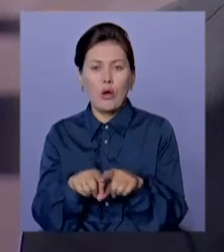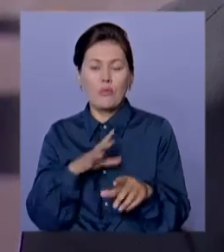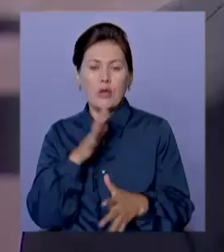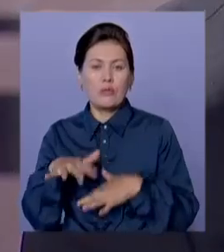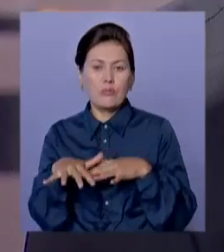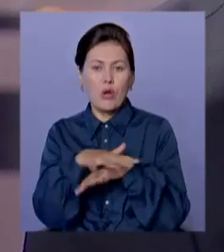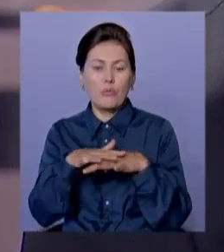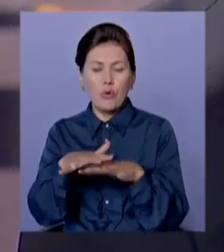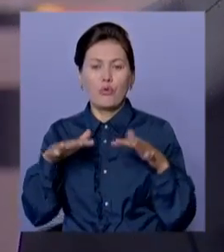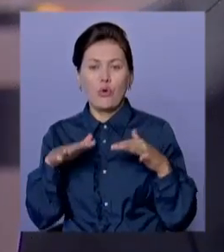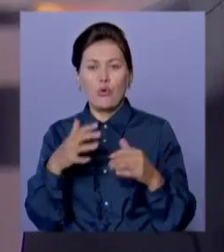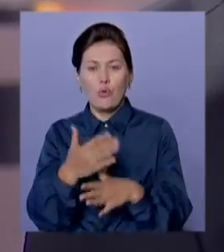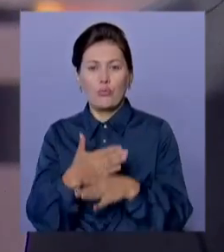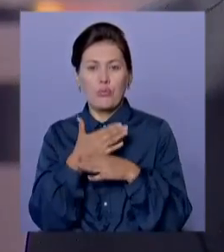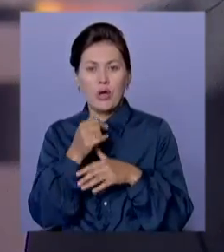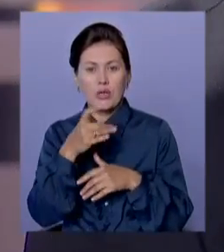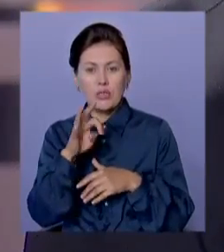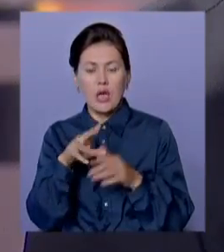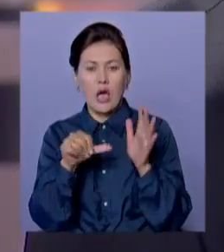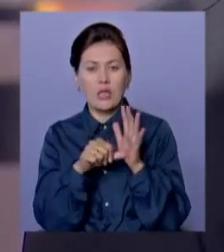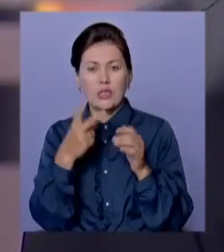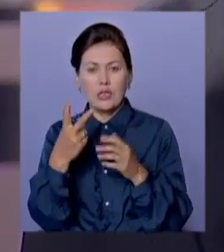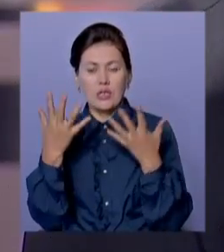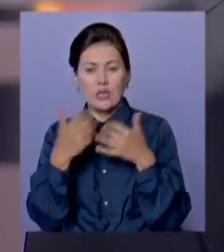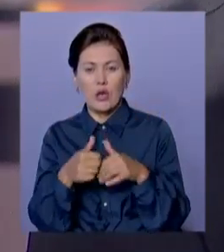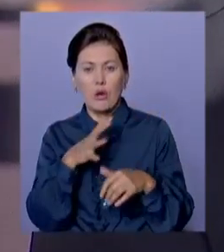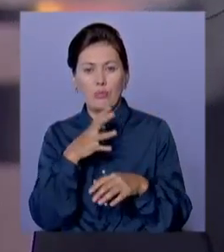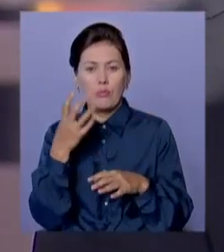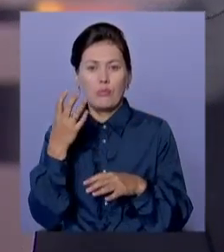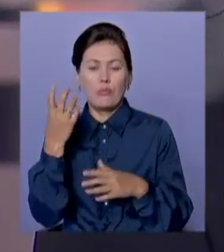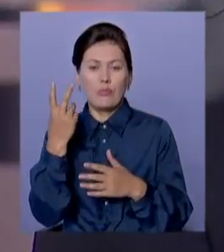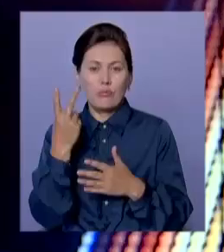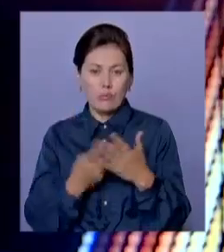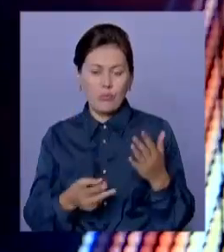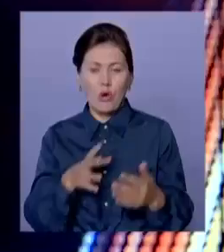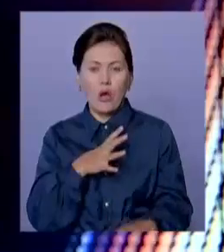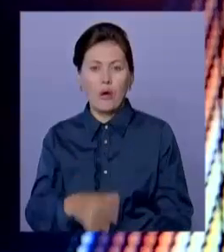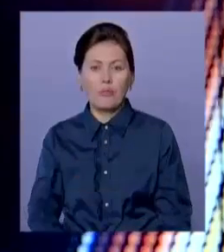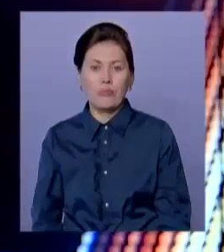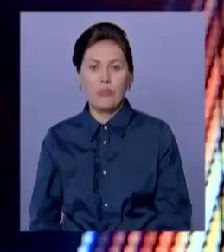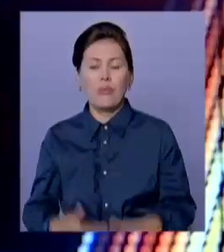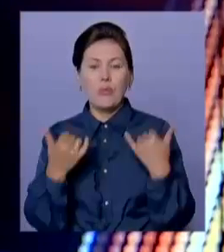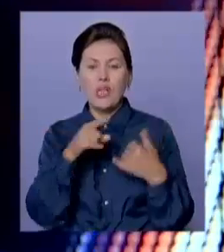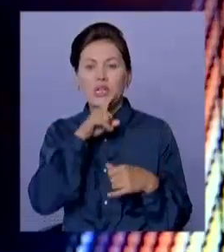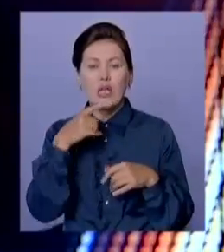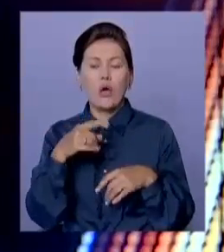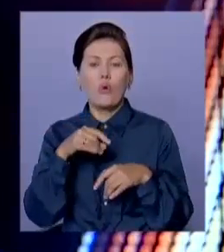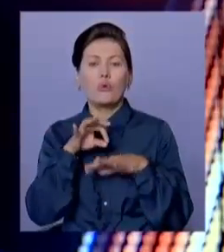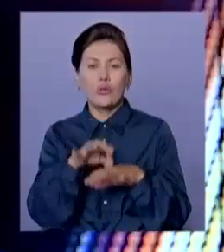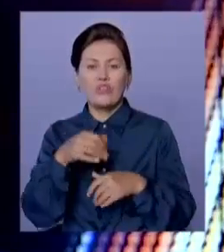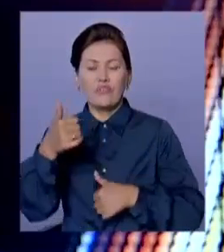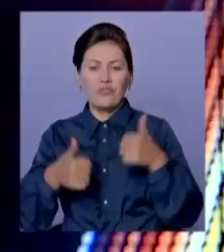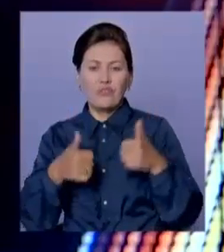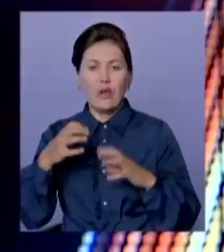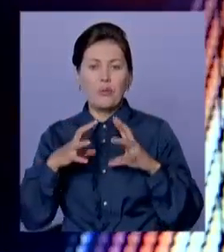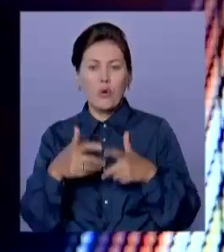жанкүйердің көмегімізбен Аргентинаны 6-2 есебімен ұтқан болатынбыз. Мәселен, биыл жазда Ресейде өткен футболдан әлем чемпионатында